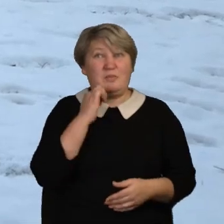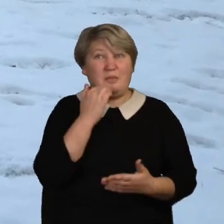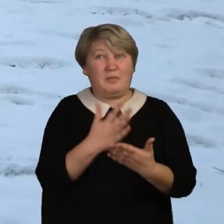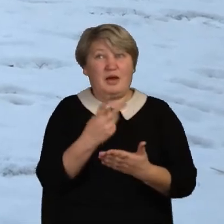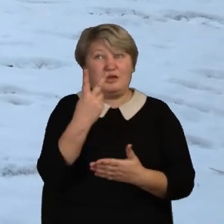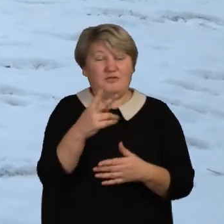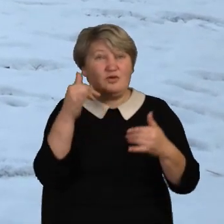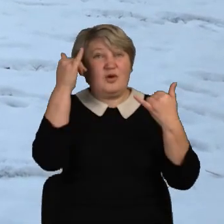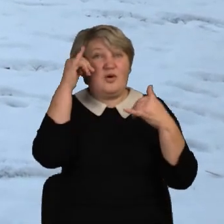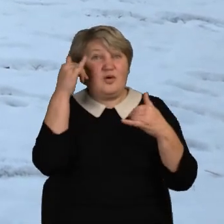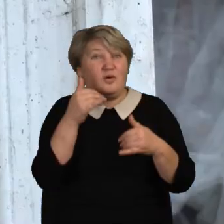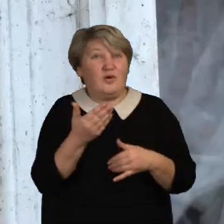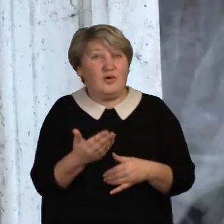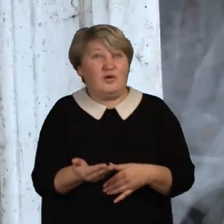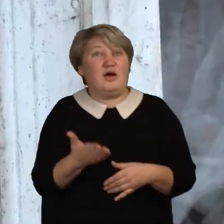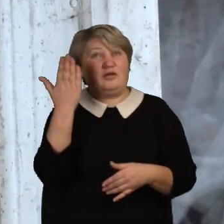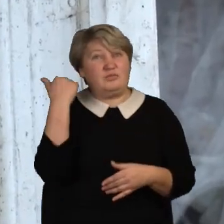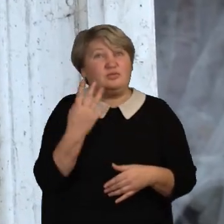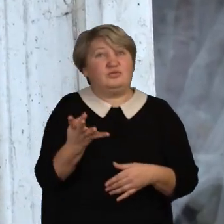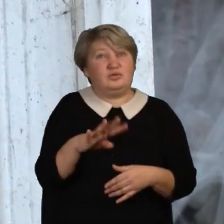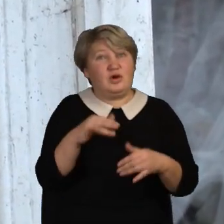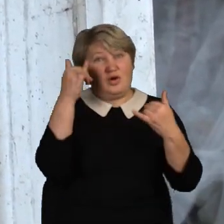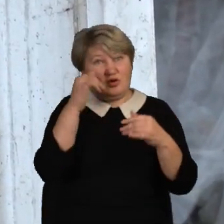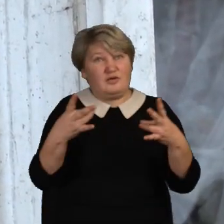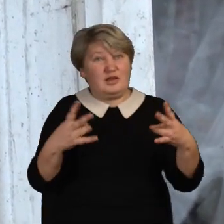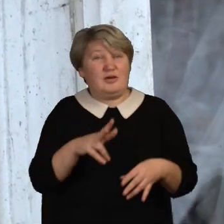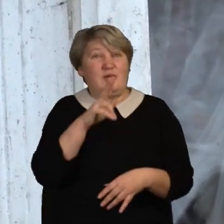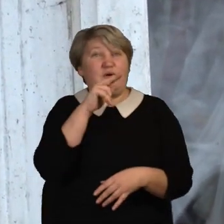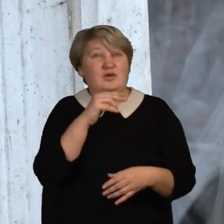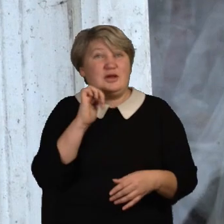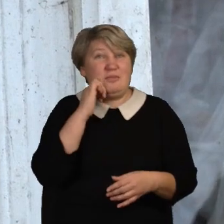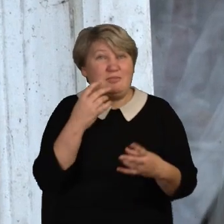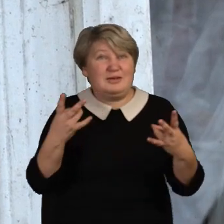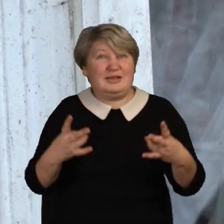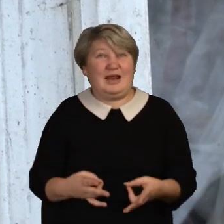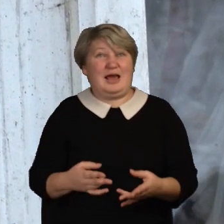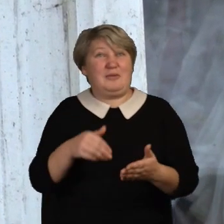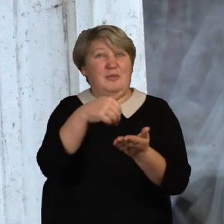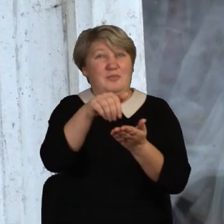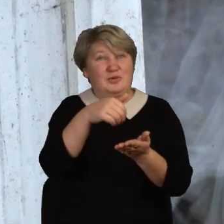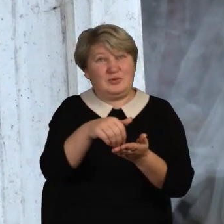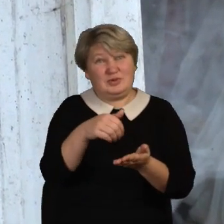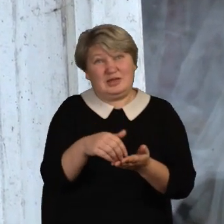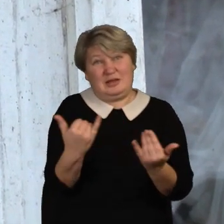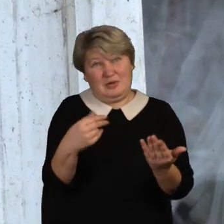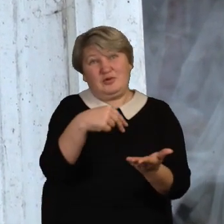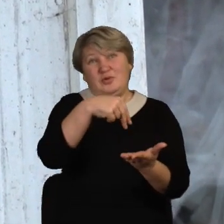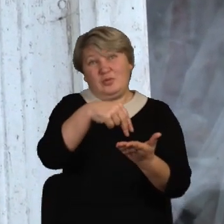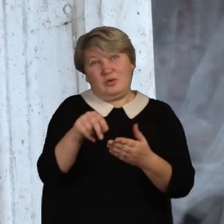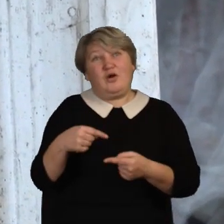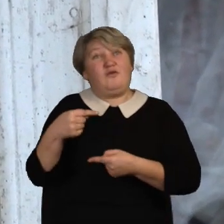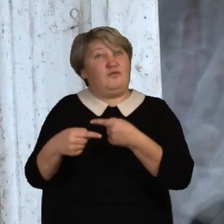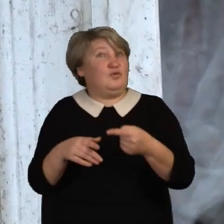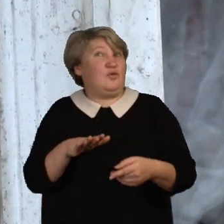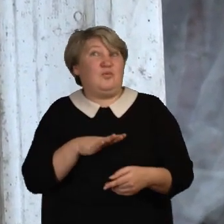тепер в літі було 4. Коровів треба, бабі козе треба, бабі поросєті, чи тепер купила, то внук був